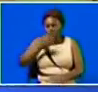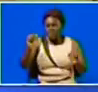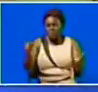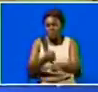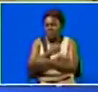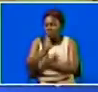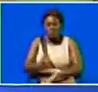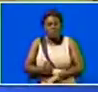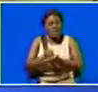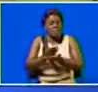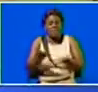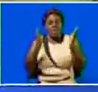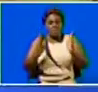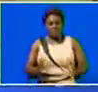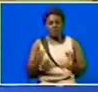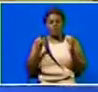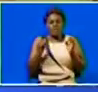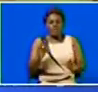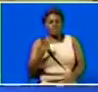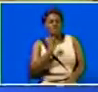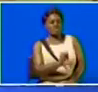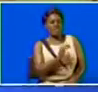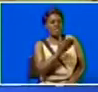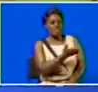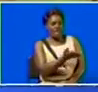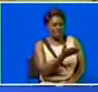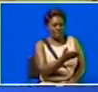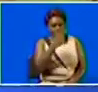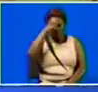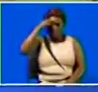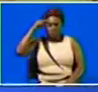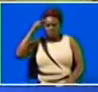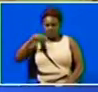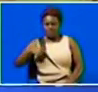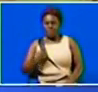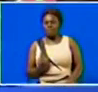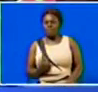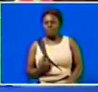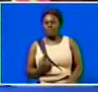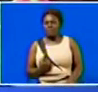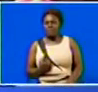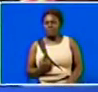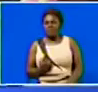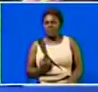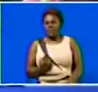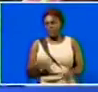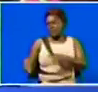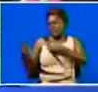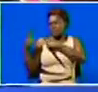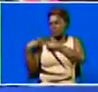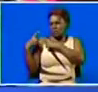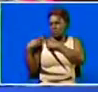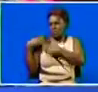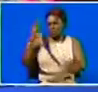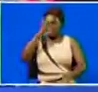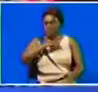hatasaidia mtu yeyote ikibaki kule chini, kwa sababu sisi ambao tuatakikana